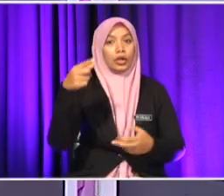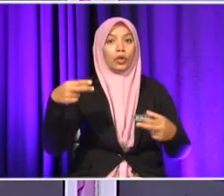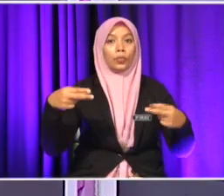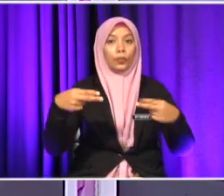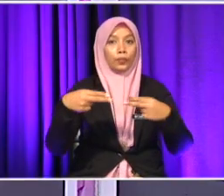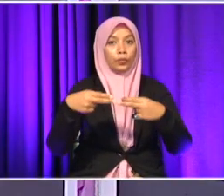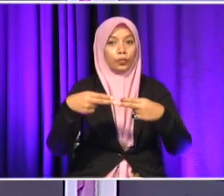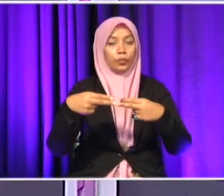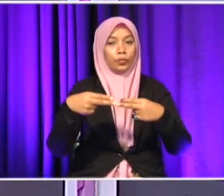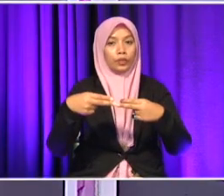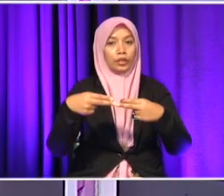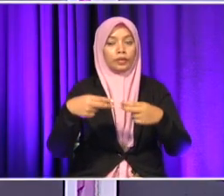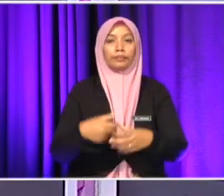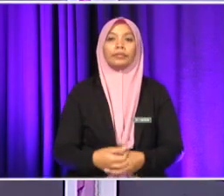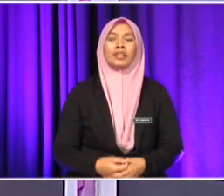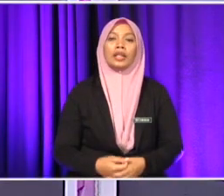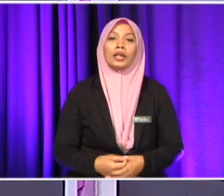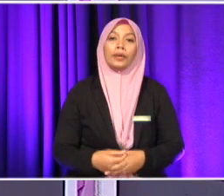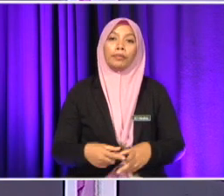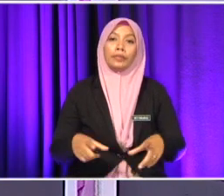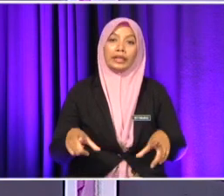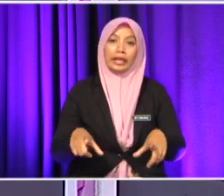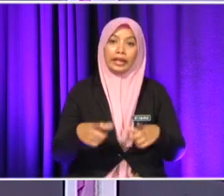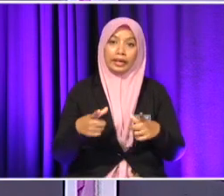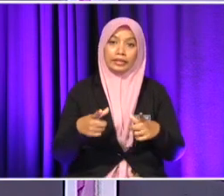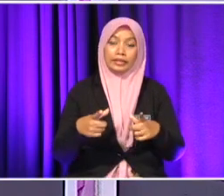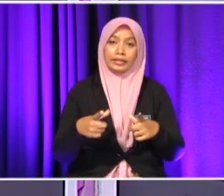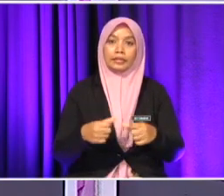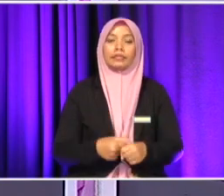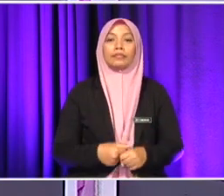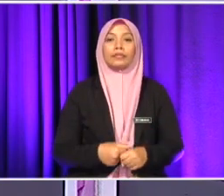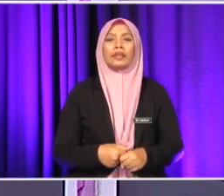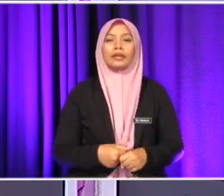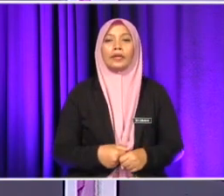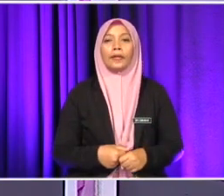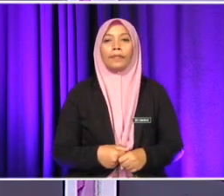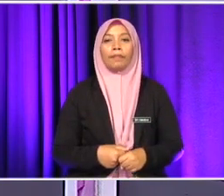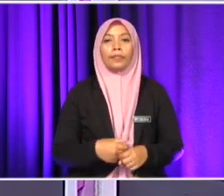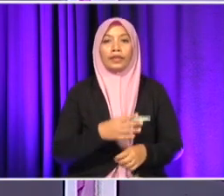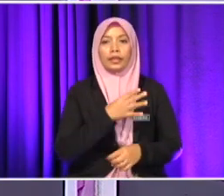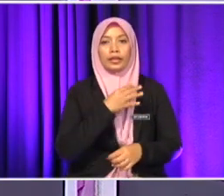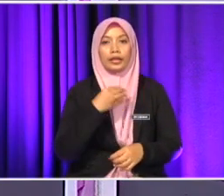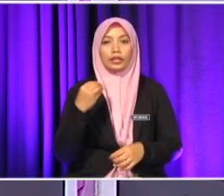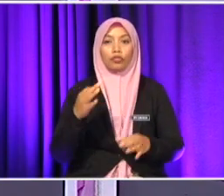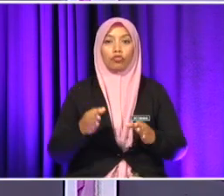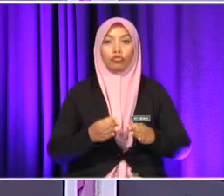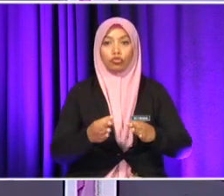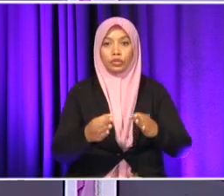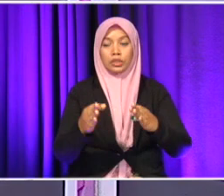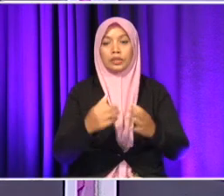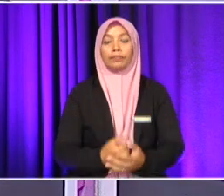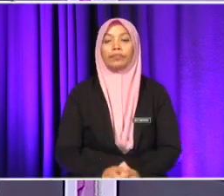fungsian Oh kita udah belajar atau mudah mengetahui tentang pengeluaran kemasan dan semua manusia